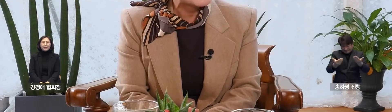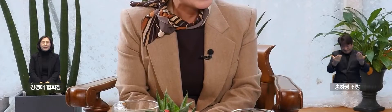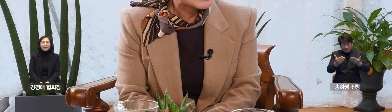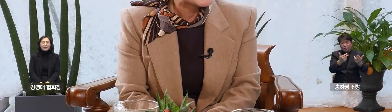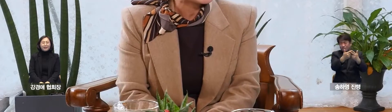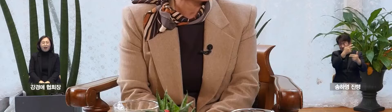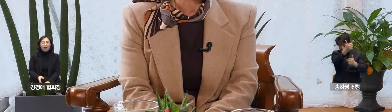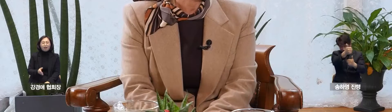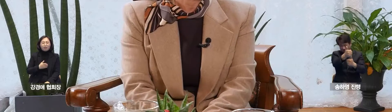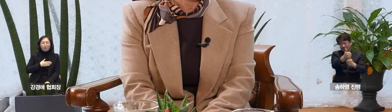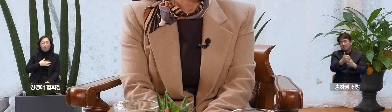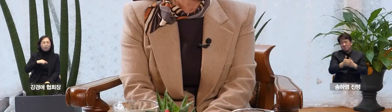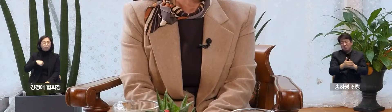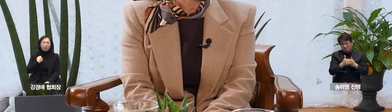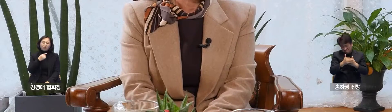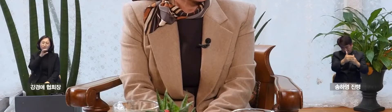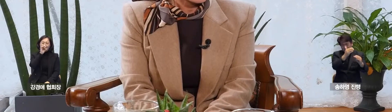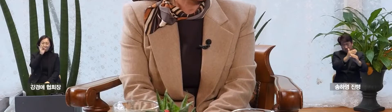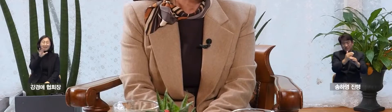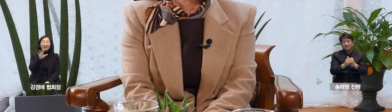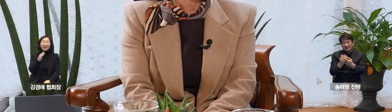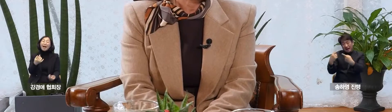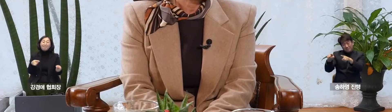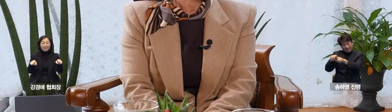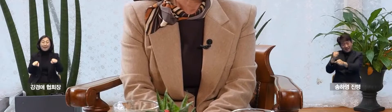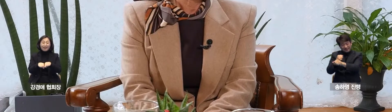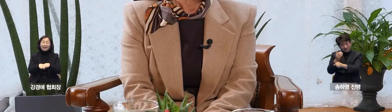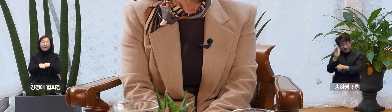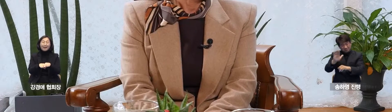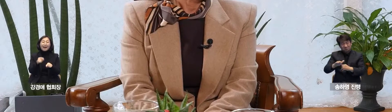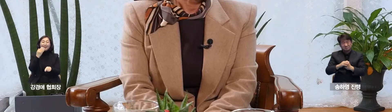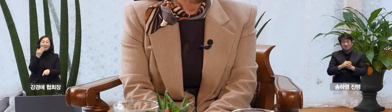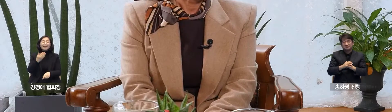저 혼자 하는 건 아니고 이제 함께 예, 하겠지만 네네네. 예.